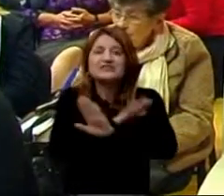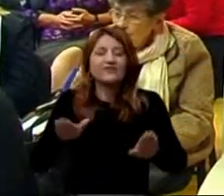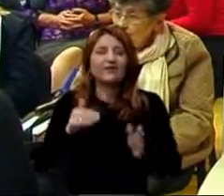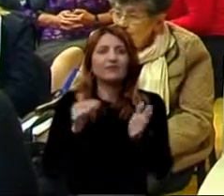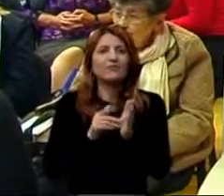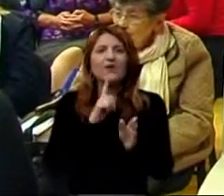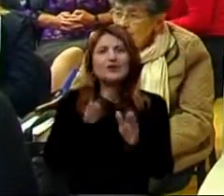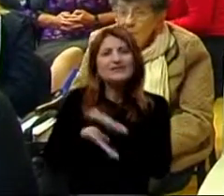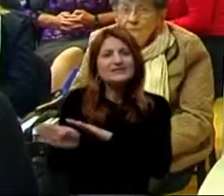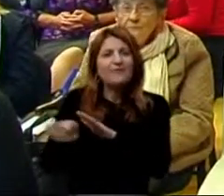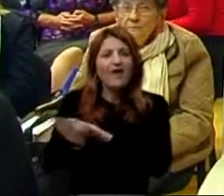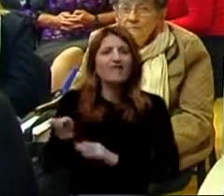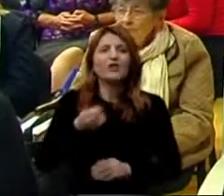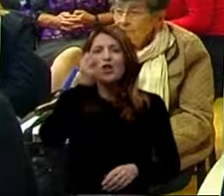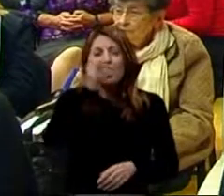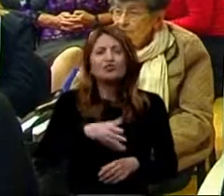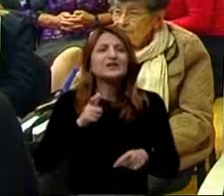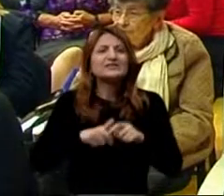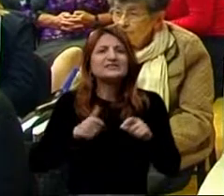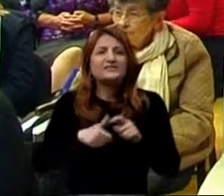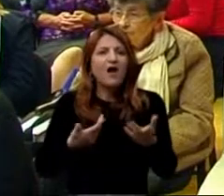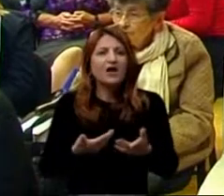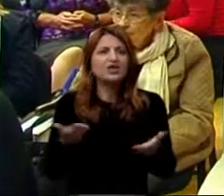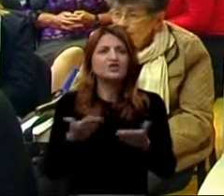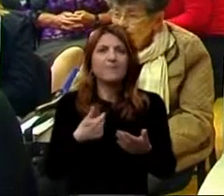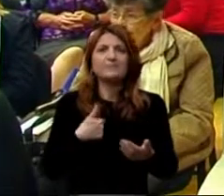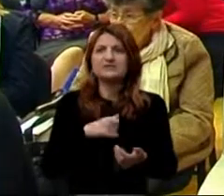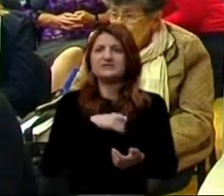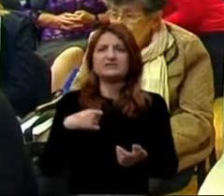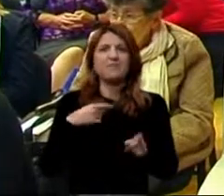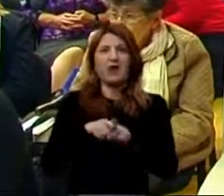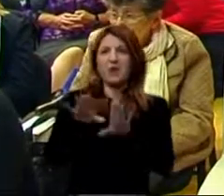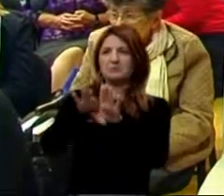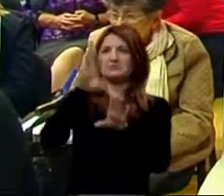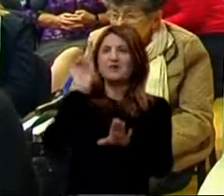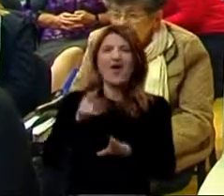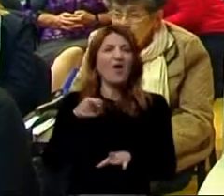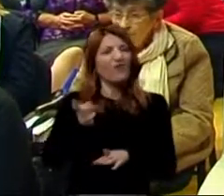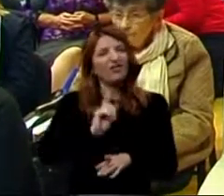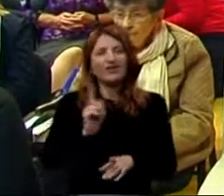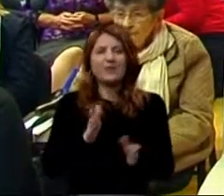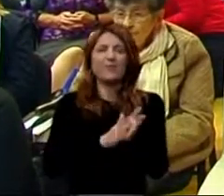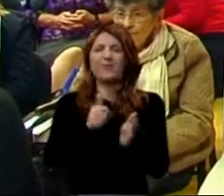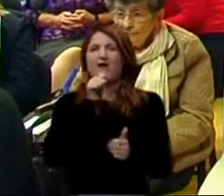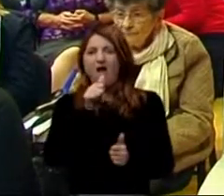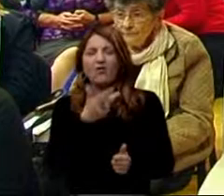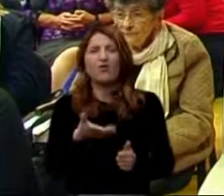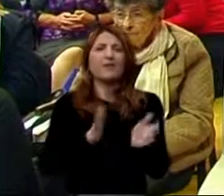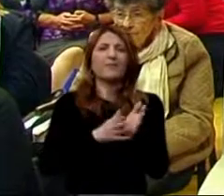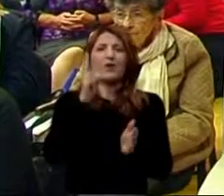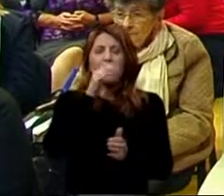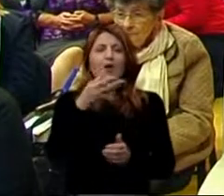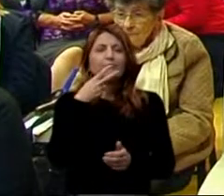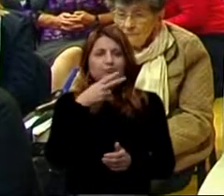loše faktore koji sami nekada izaberemo kao nezdravi način života, alkohol, pušenje i tako